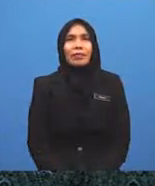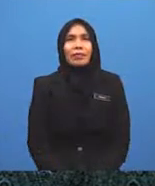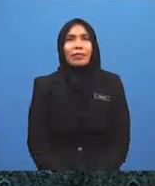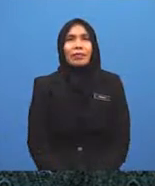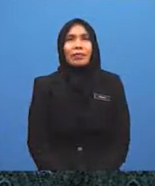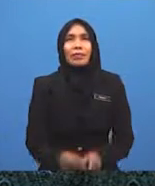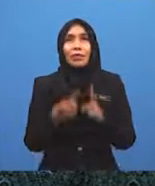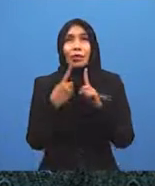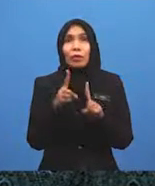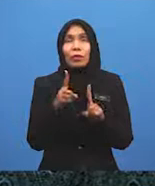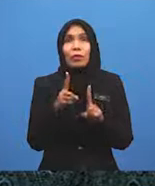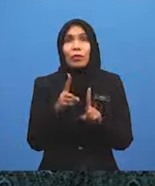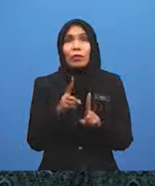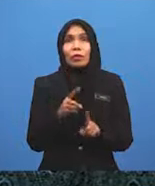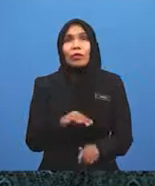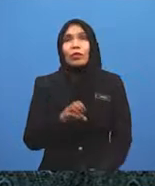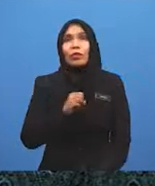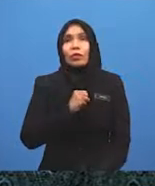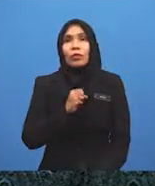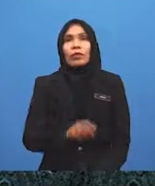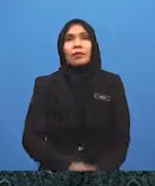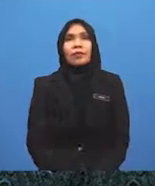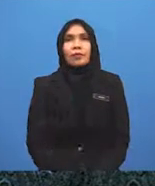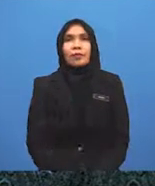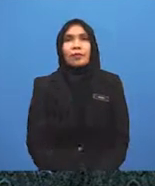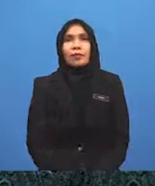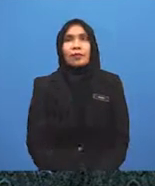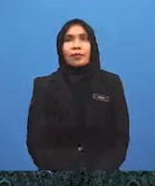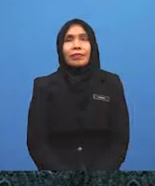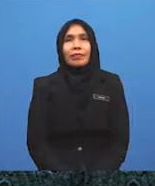Baik, jawapannya ialah sopan.